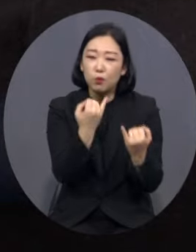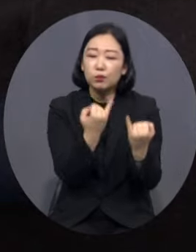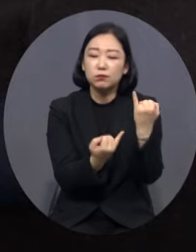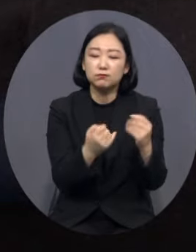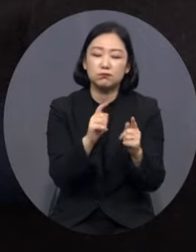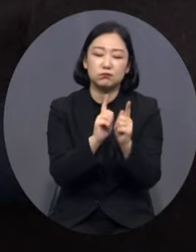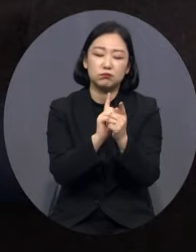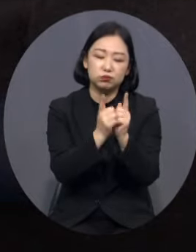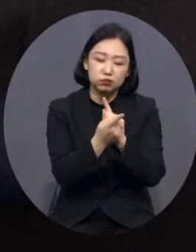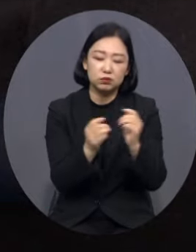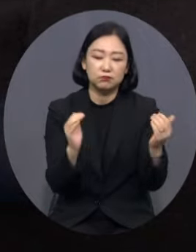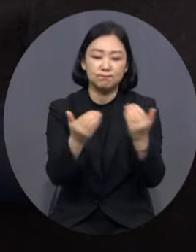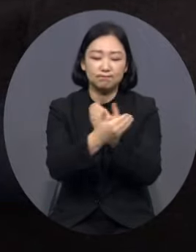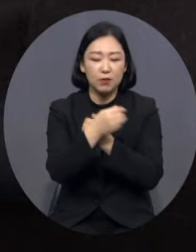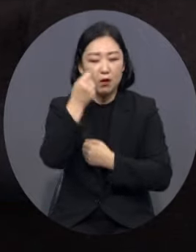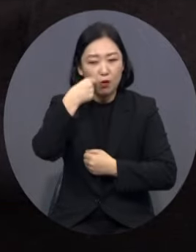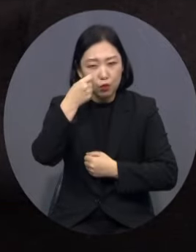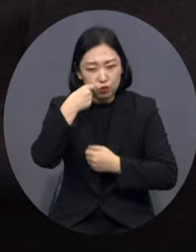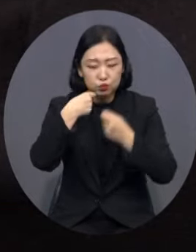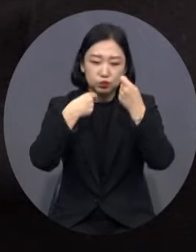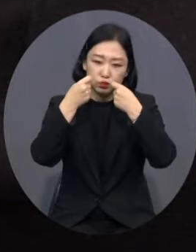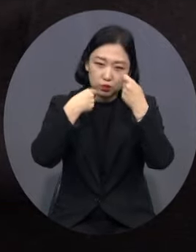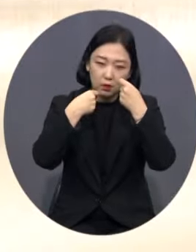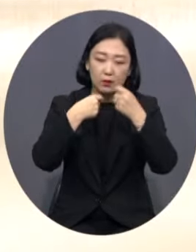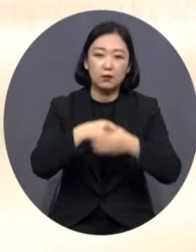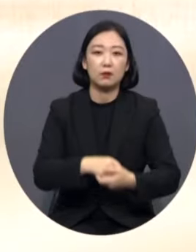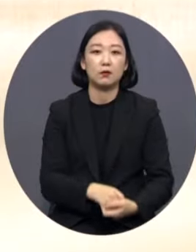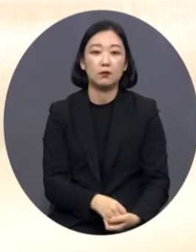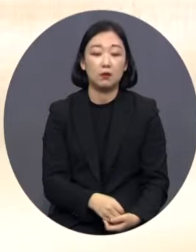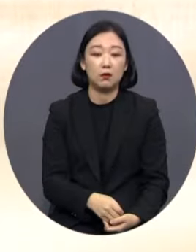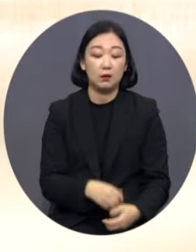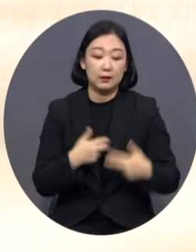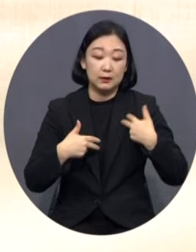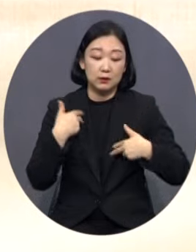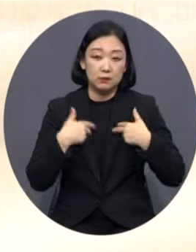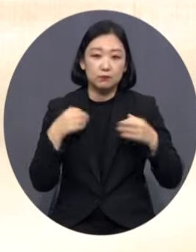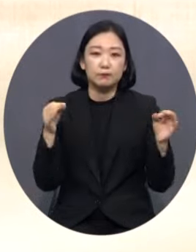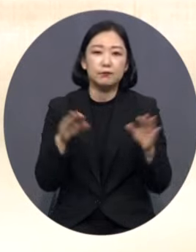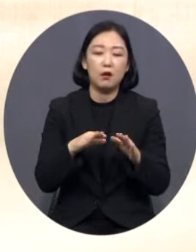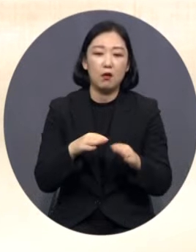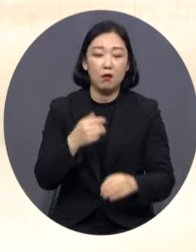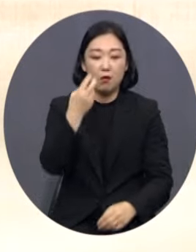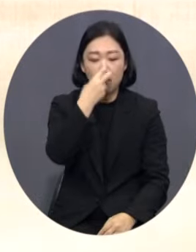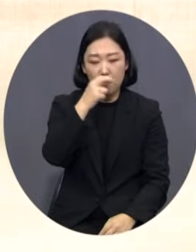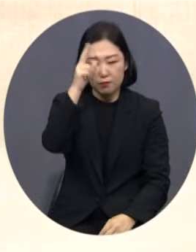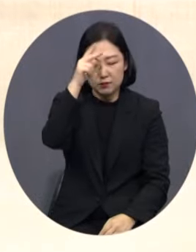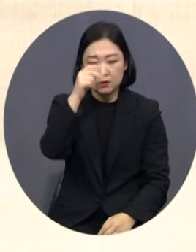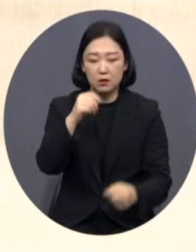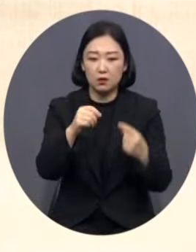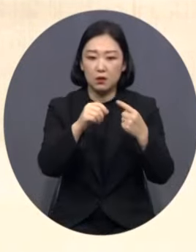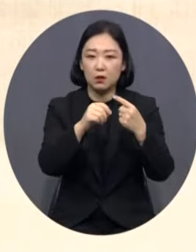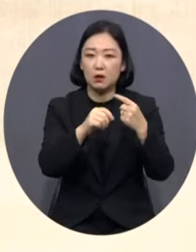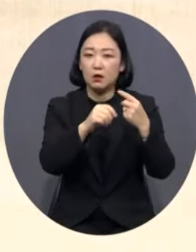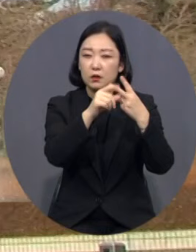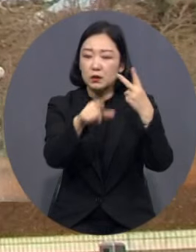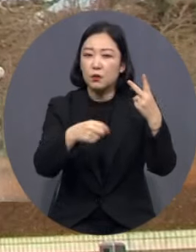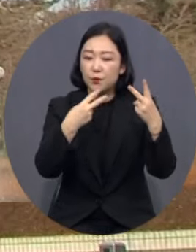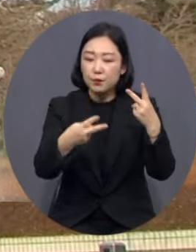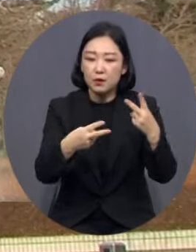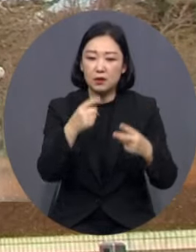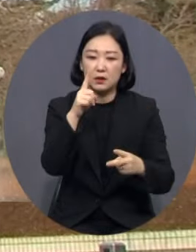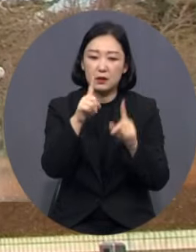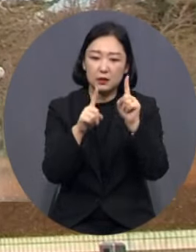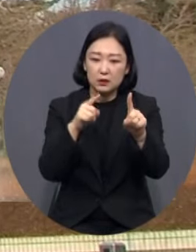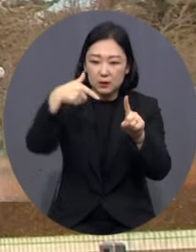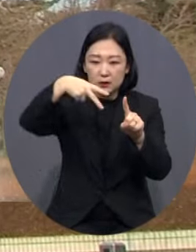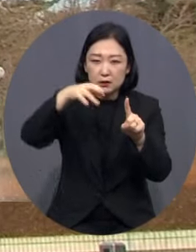서로 부등켜 않고 울었어요 그런데 기쁨도 잠시 검찰은 지난 2일 일심 판결 내용을 받아들일 수